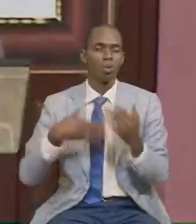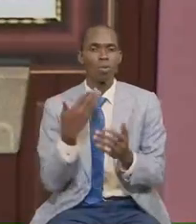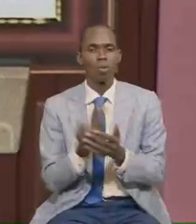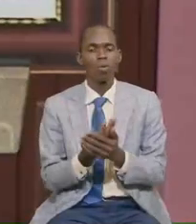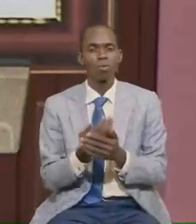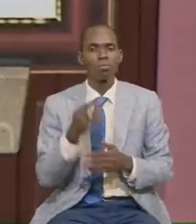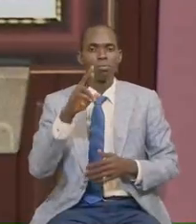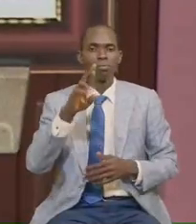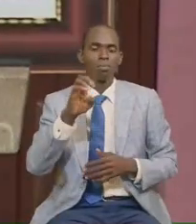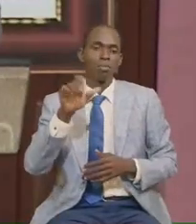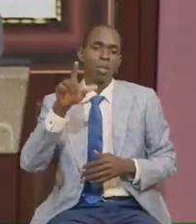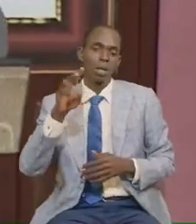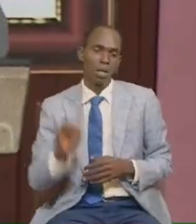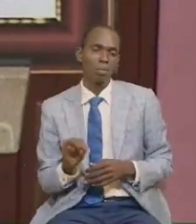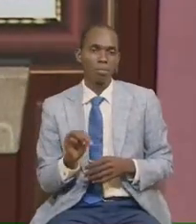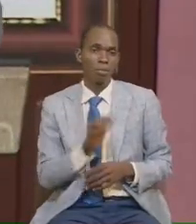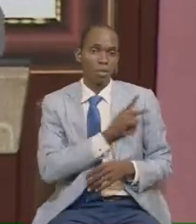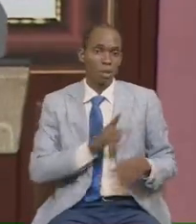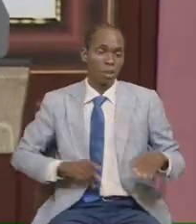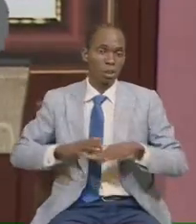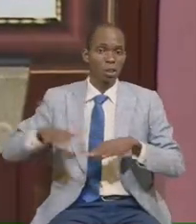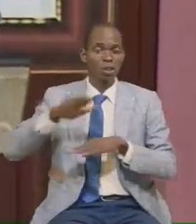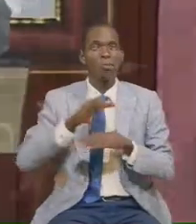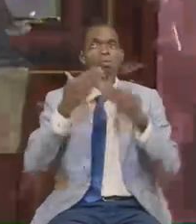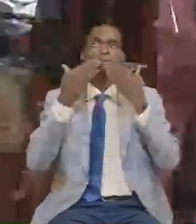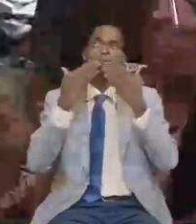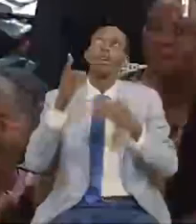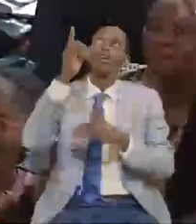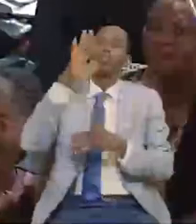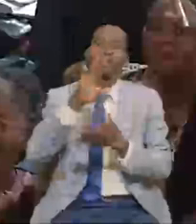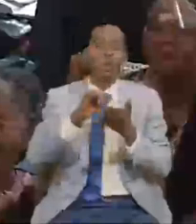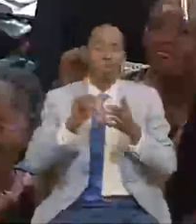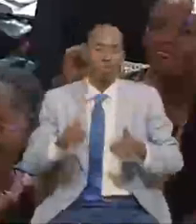Dieu merci, ta promotion est venue.